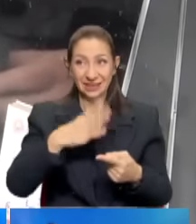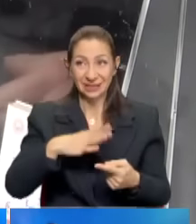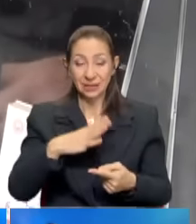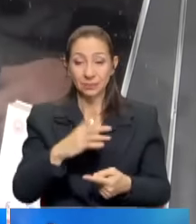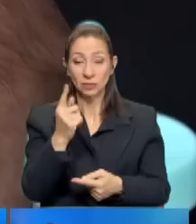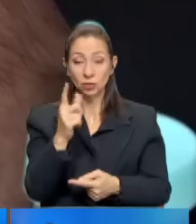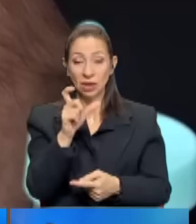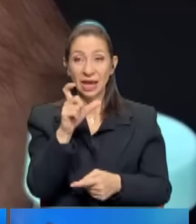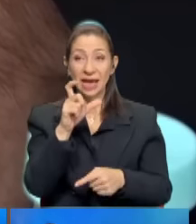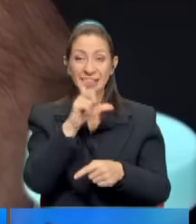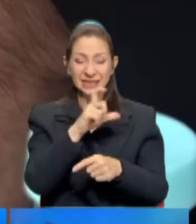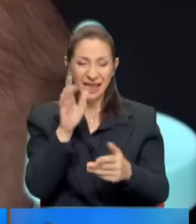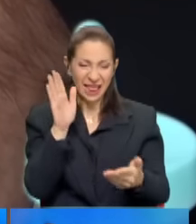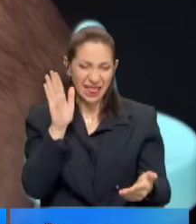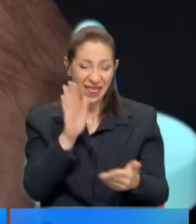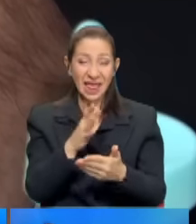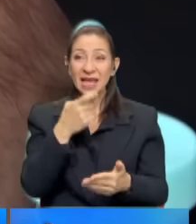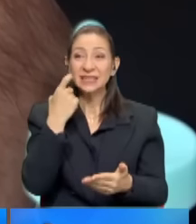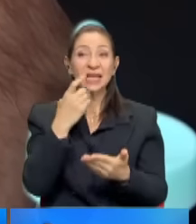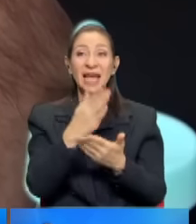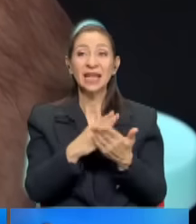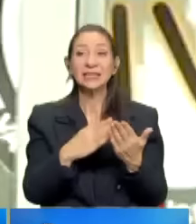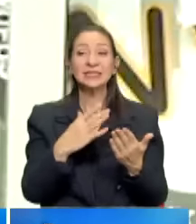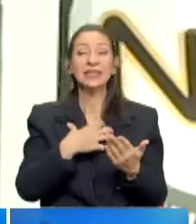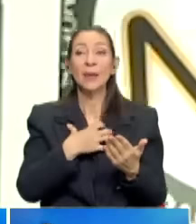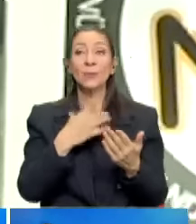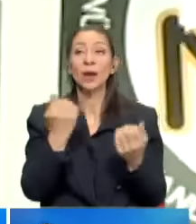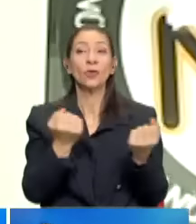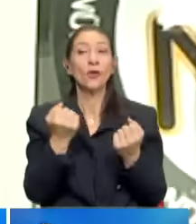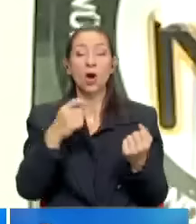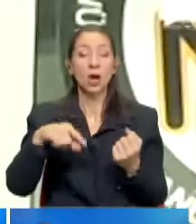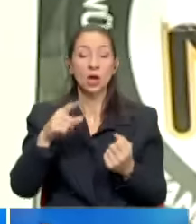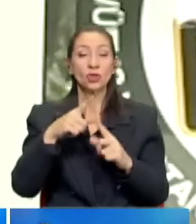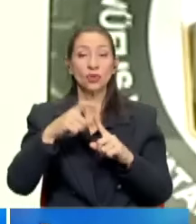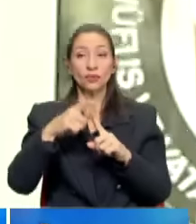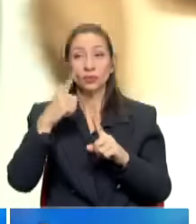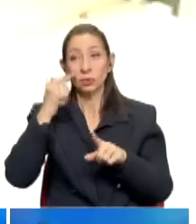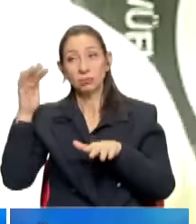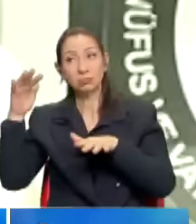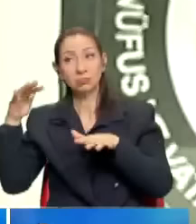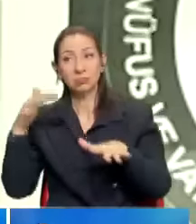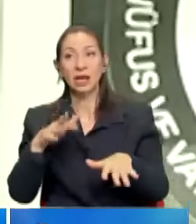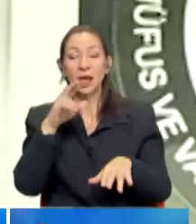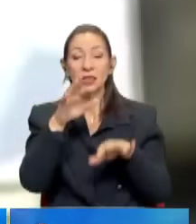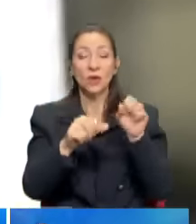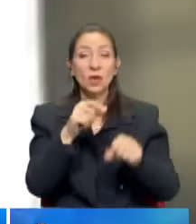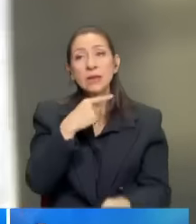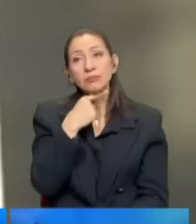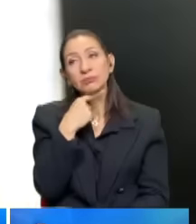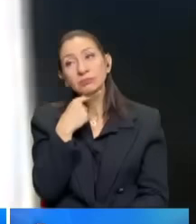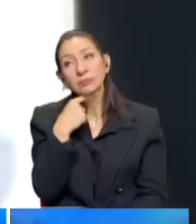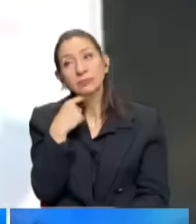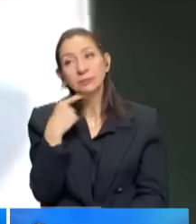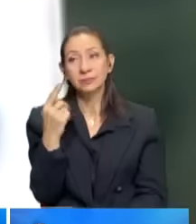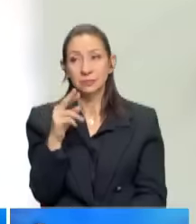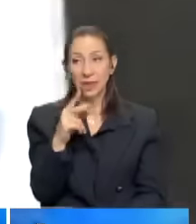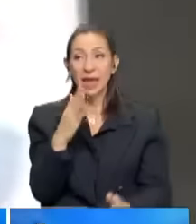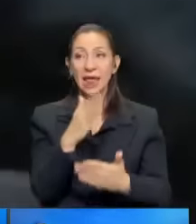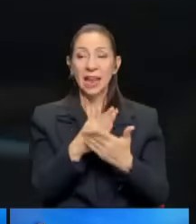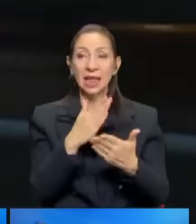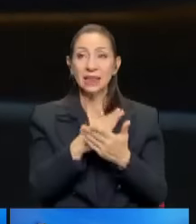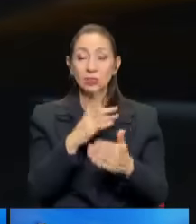bir buçuk aylık bir zaman kala eski tip ehliyete sahip sürücüler nüfus müdürlüklerine Akın etti randevu bulmak imkansız hale geldi